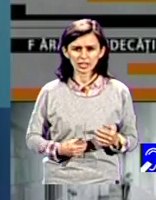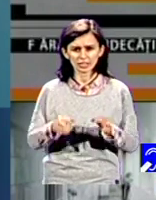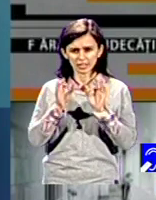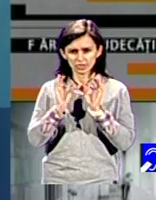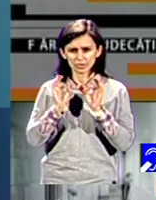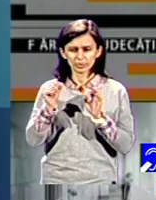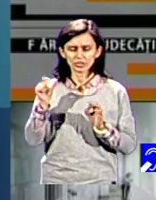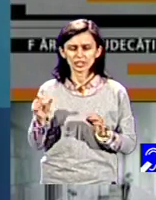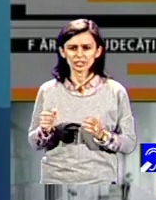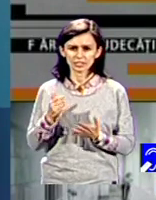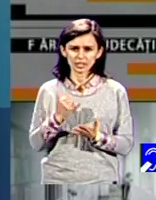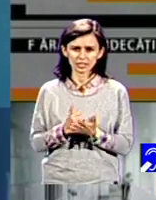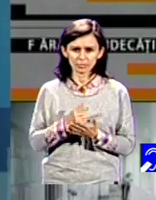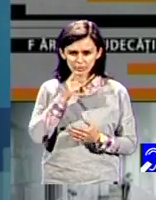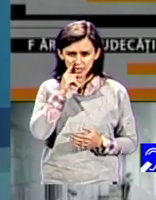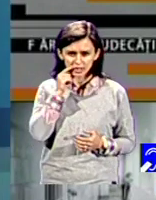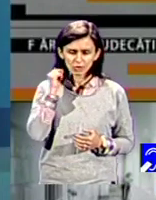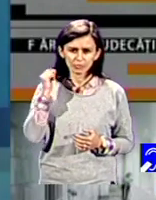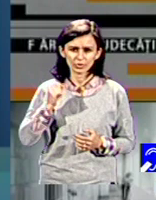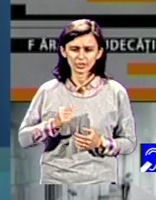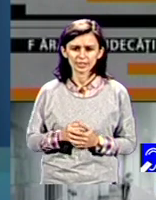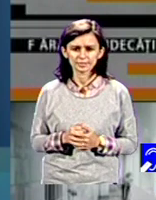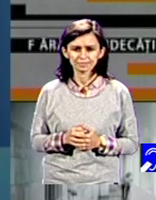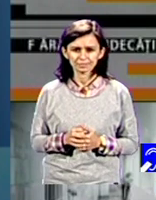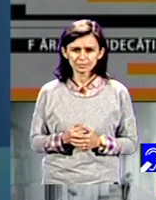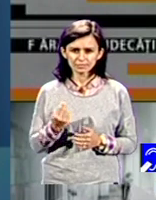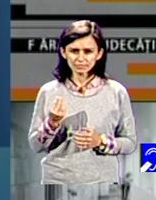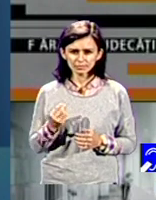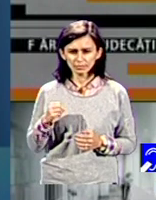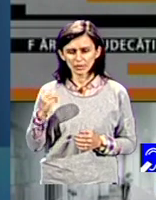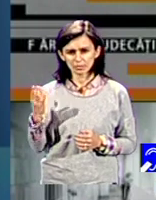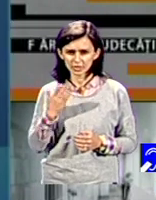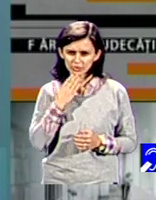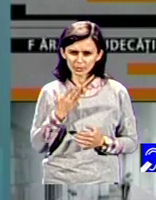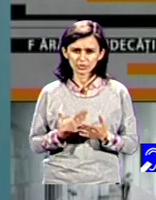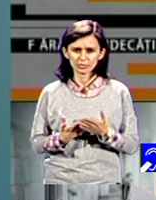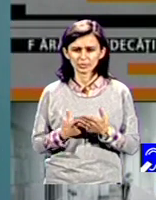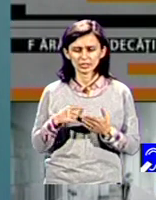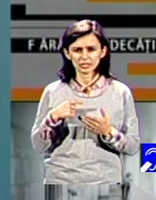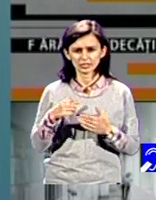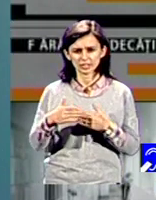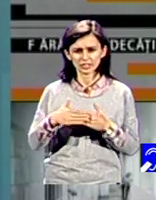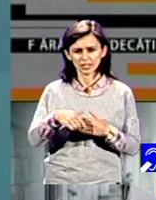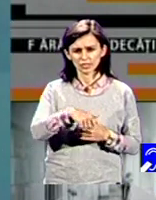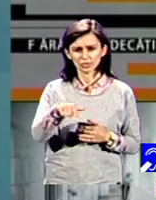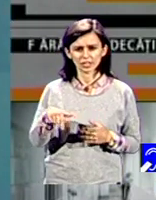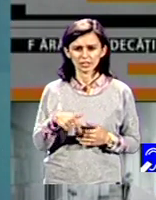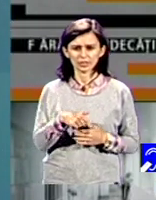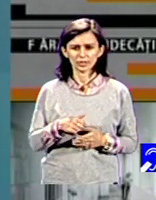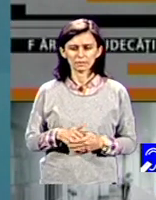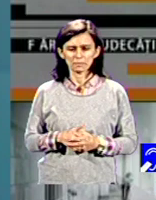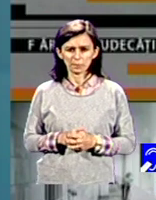Drepturile omului este vorba despre doamnă avocată Ioana trantea te rog mâine Vă mulțumesc foarte mult pentru că sunteți astăzi afară judeca